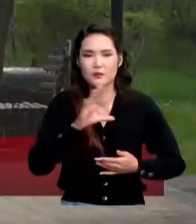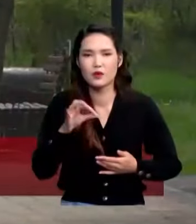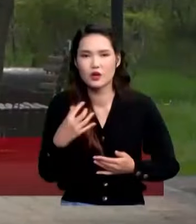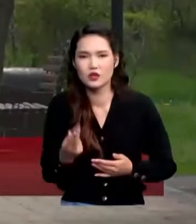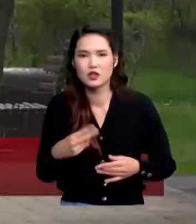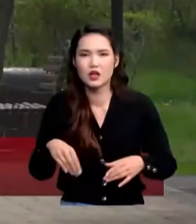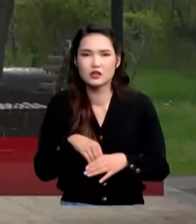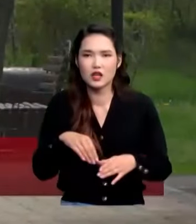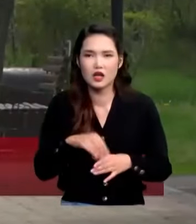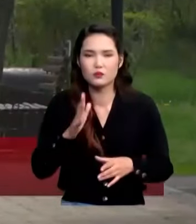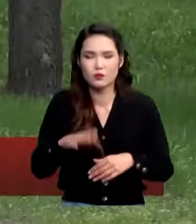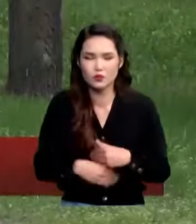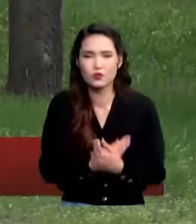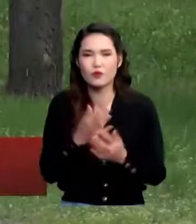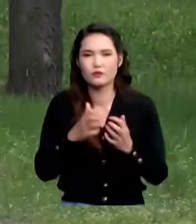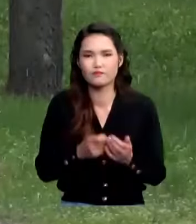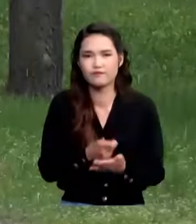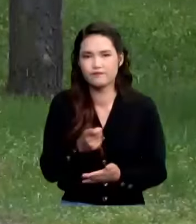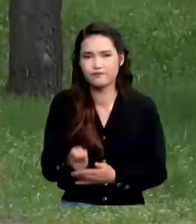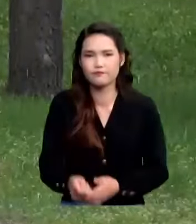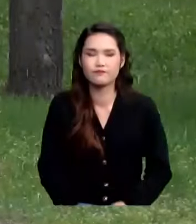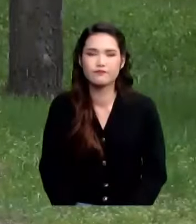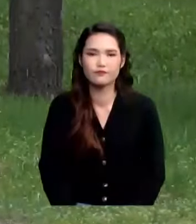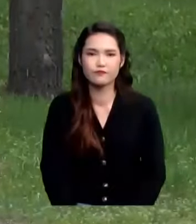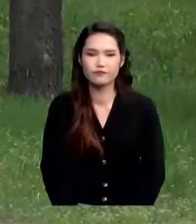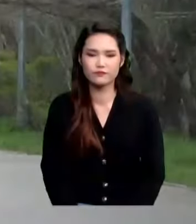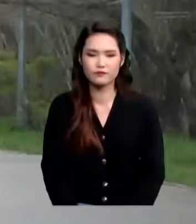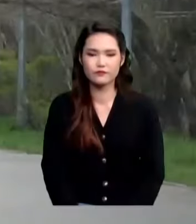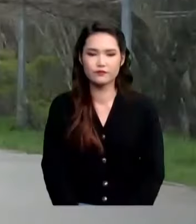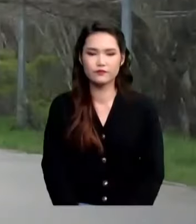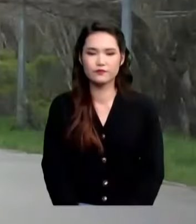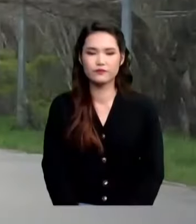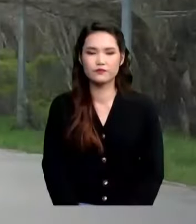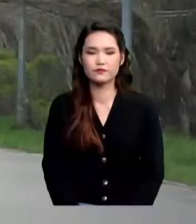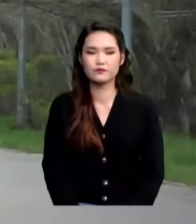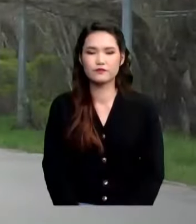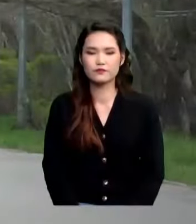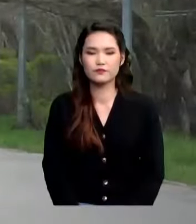оклад будет пересмотрен. Вера Шеллер, Тулеген Рашитов, телеканал «Атамикен Бизнес».